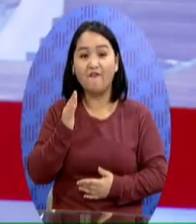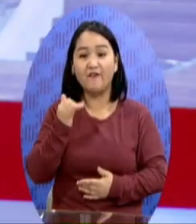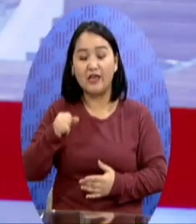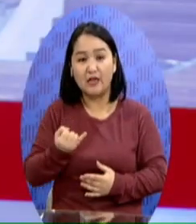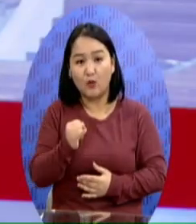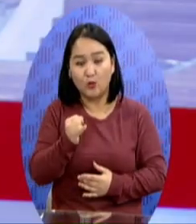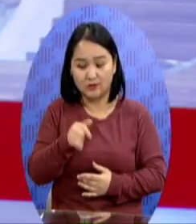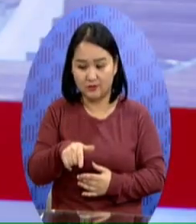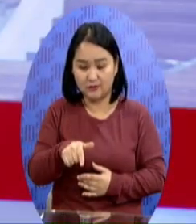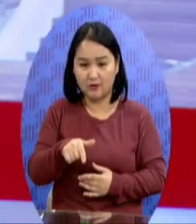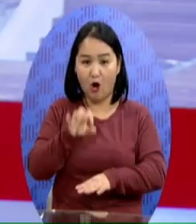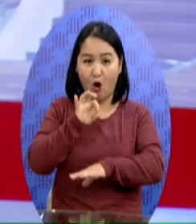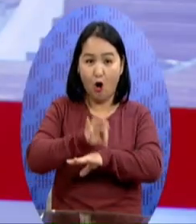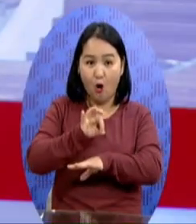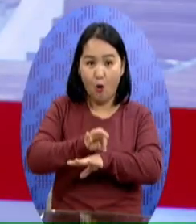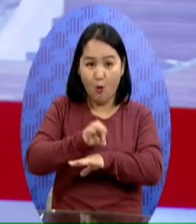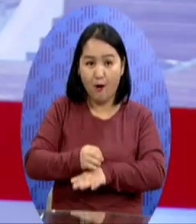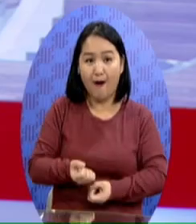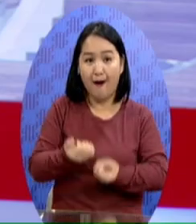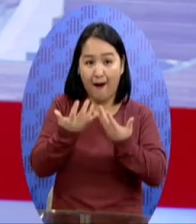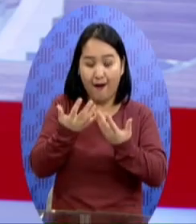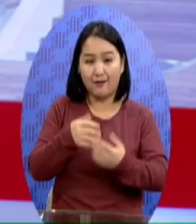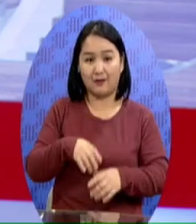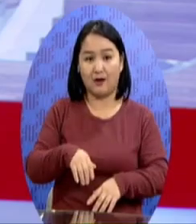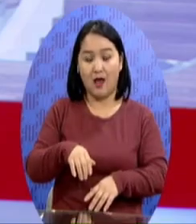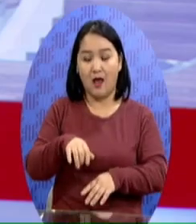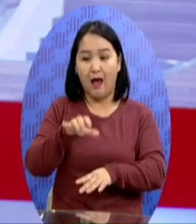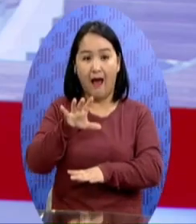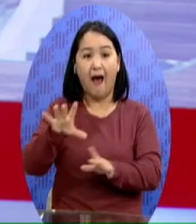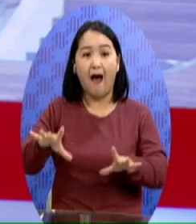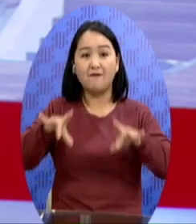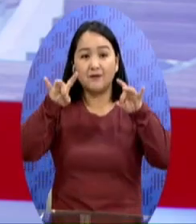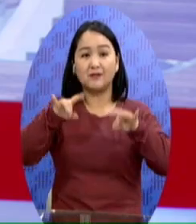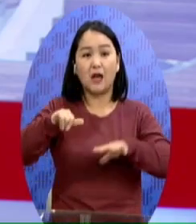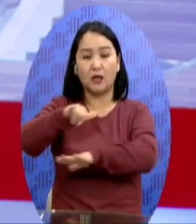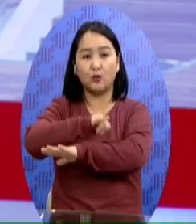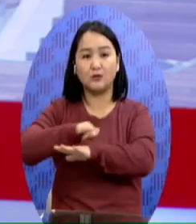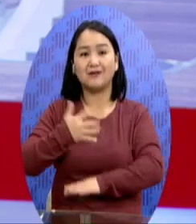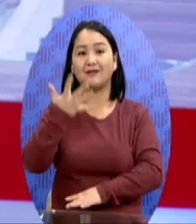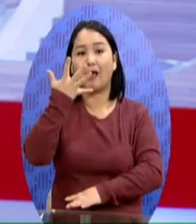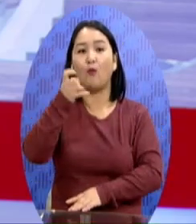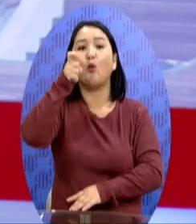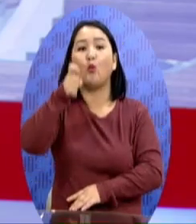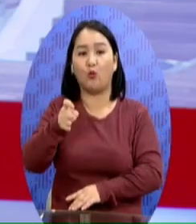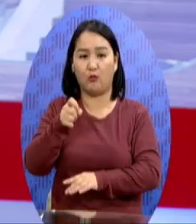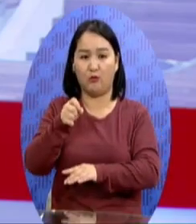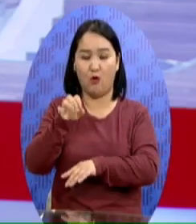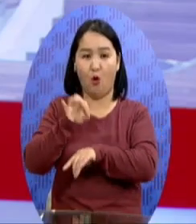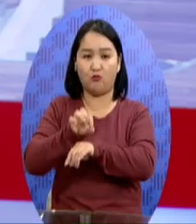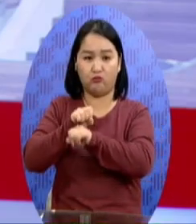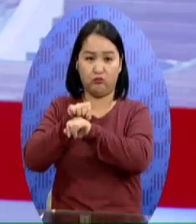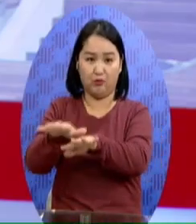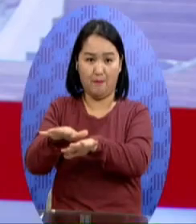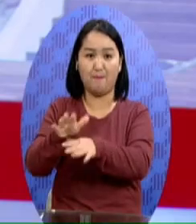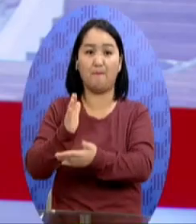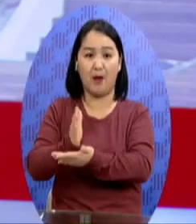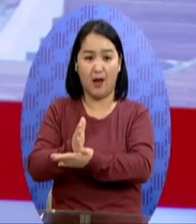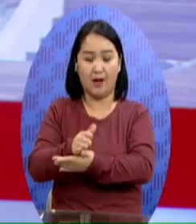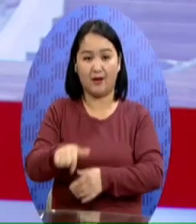одоо өвчлөсөн болох нь батлагдлаа хэмээн Австрали улсаас дэлхийн эрүүл мэндийн байгууллагаар дамжуулан мэдээллээс юм а. Гэхдээ энэ мэдээллийг эрүүл мэндийн